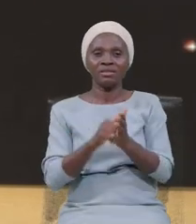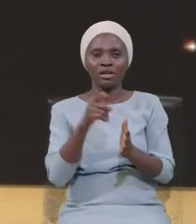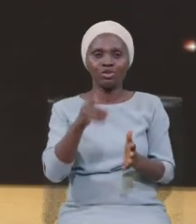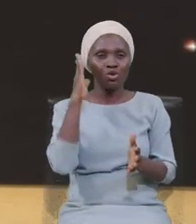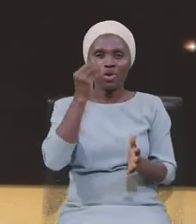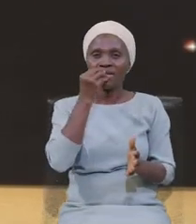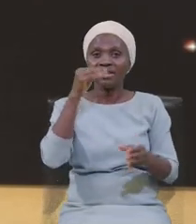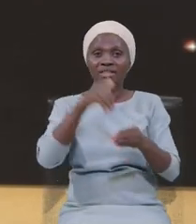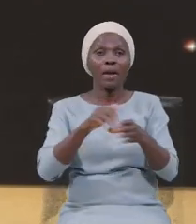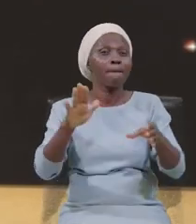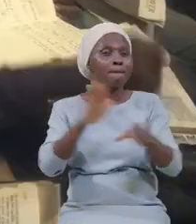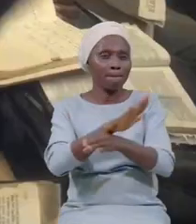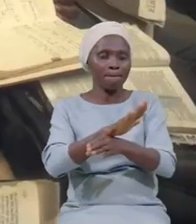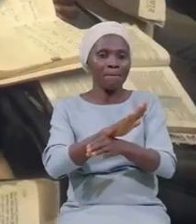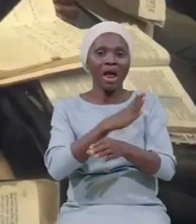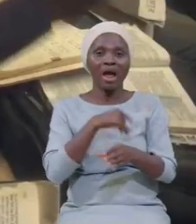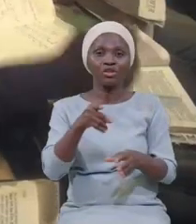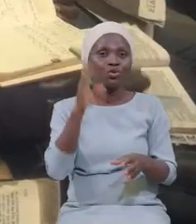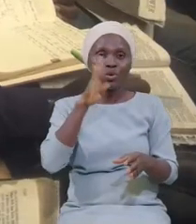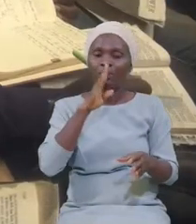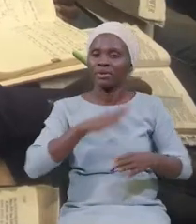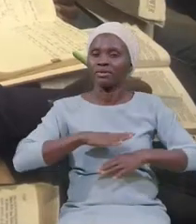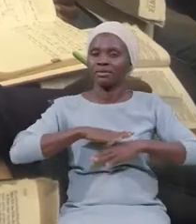et vous vous rassasierez.